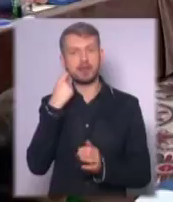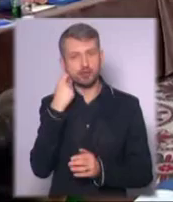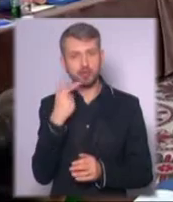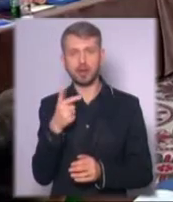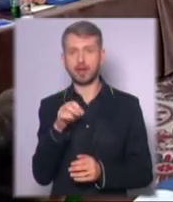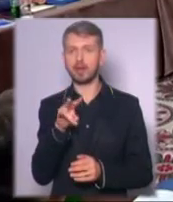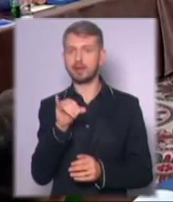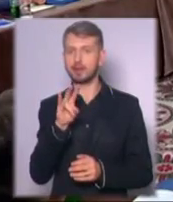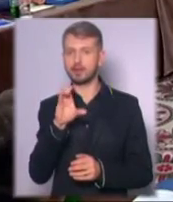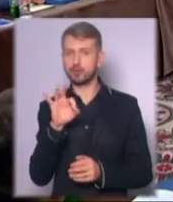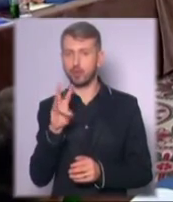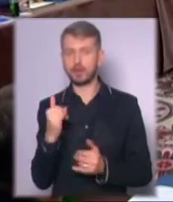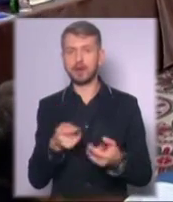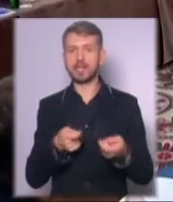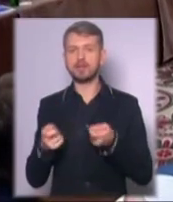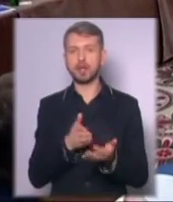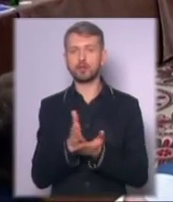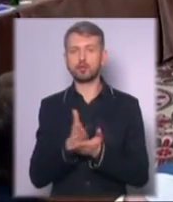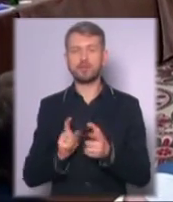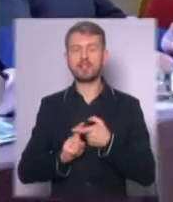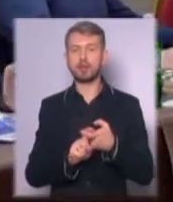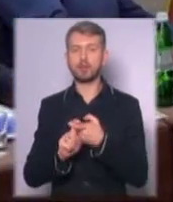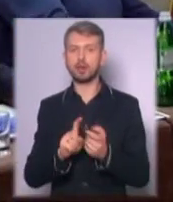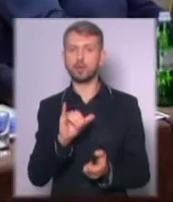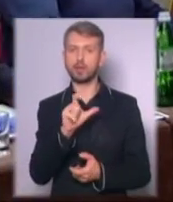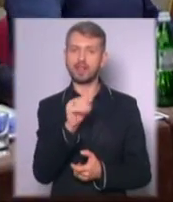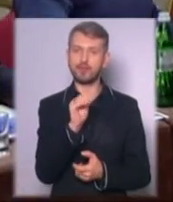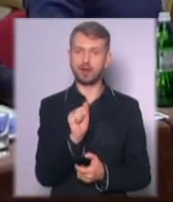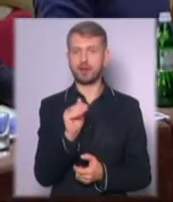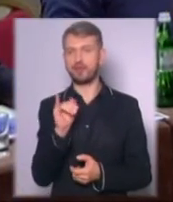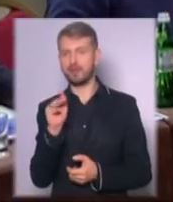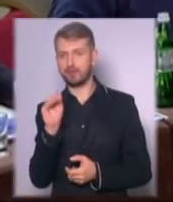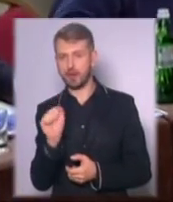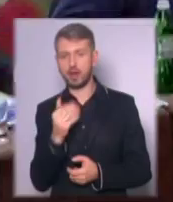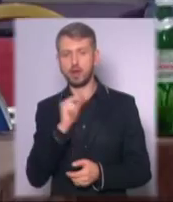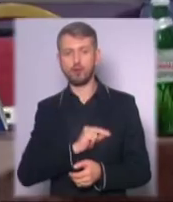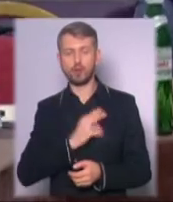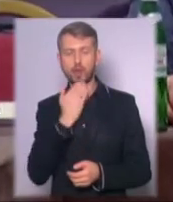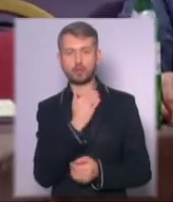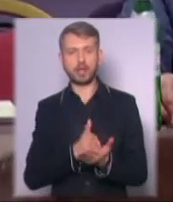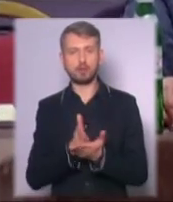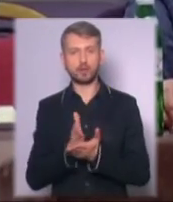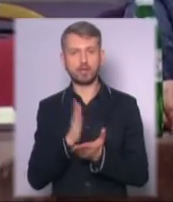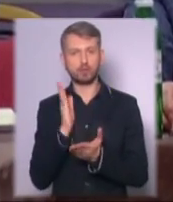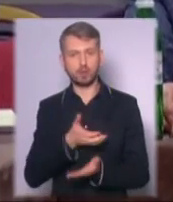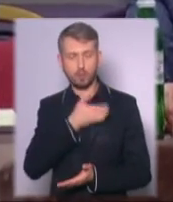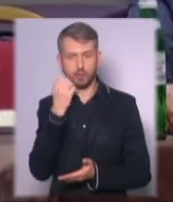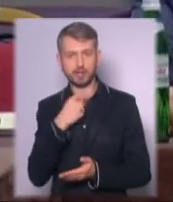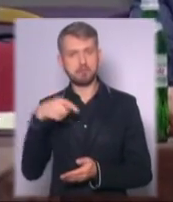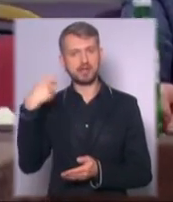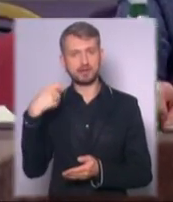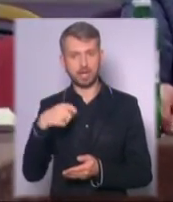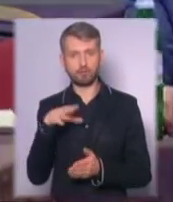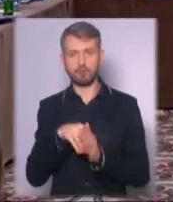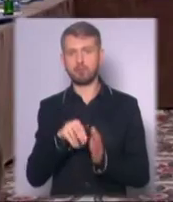Генінсон зараз керівник служби взаємодії з УЄФА та ФІФА. Роботу на останній посаді поєднуватиме з президентством у